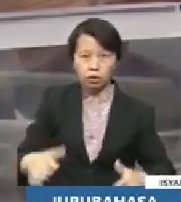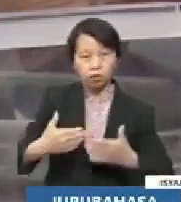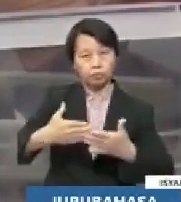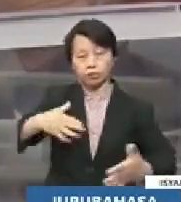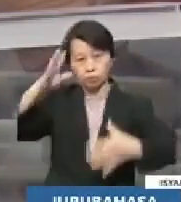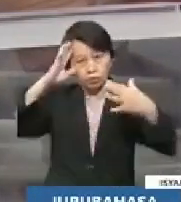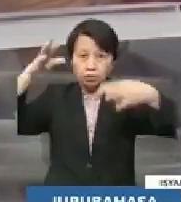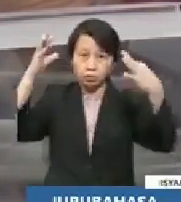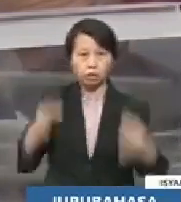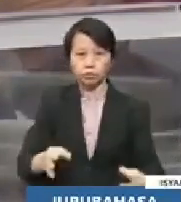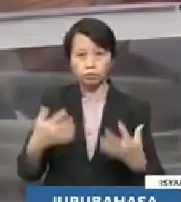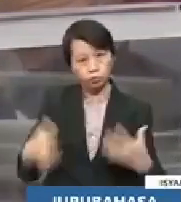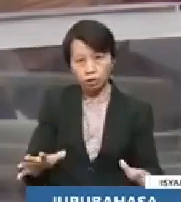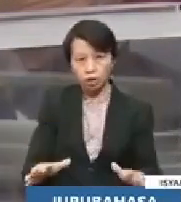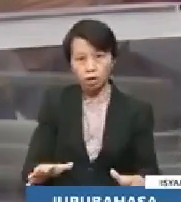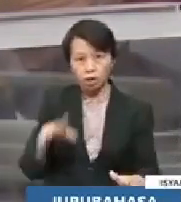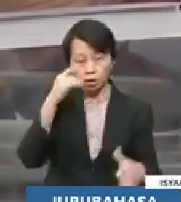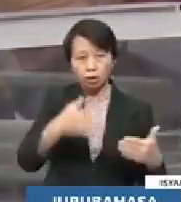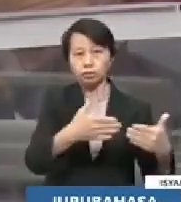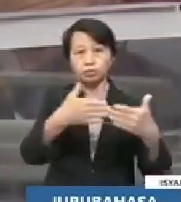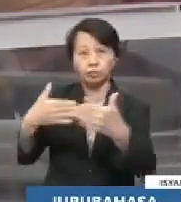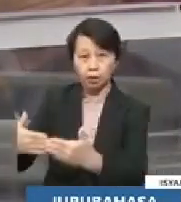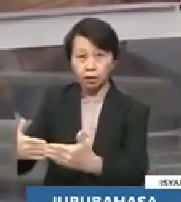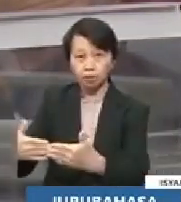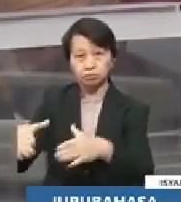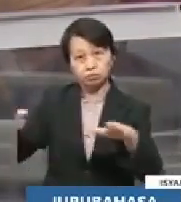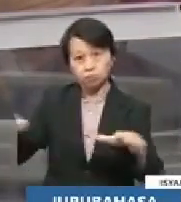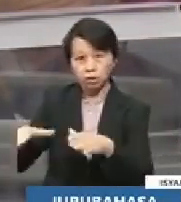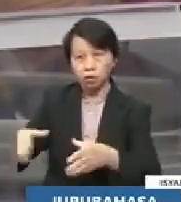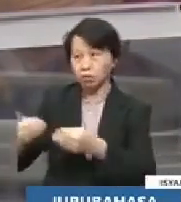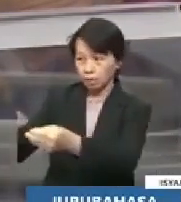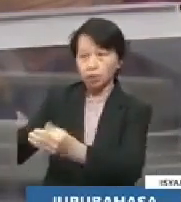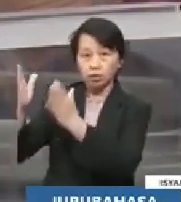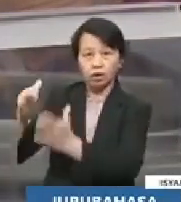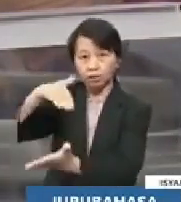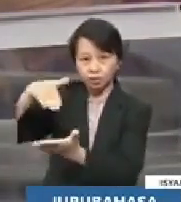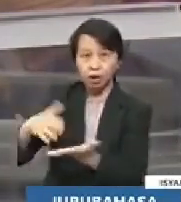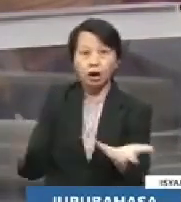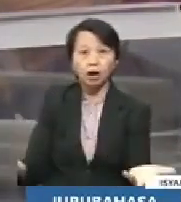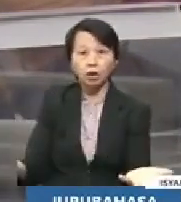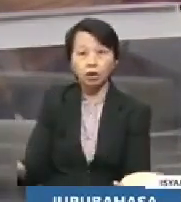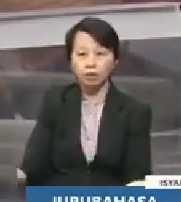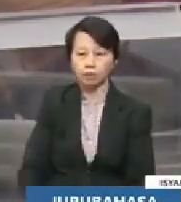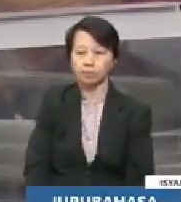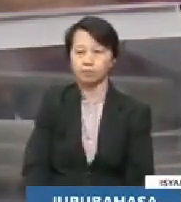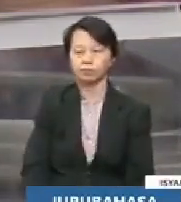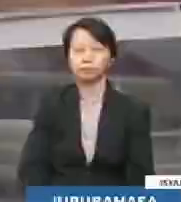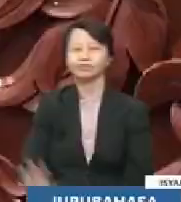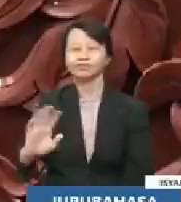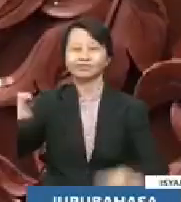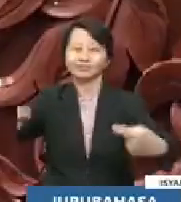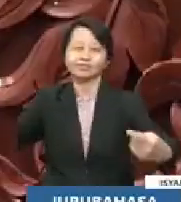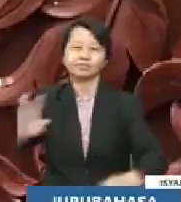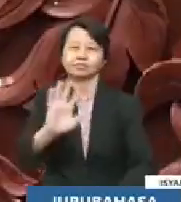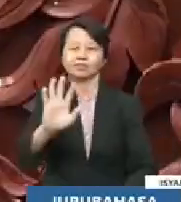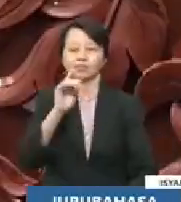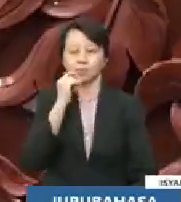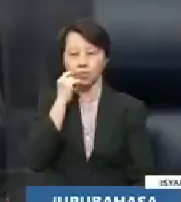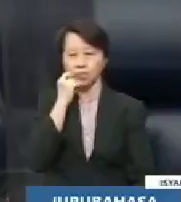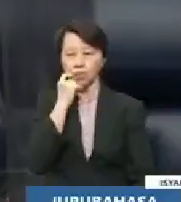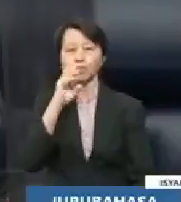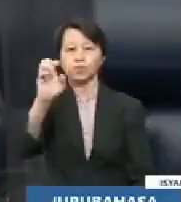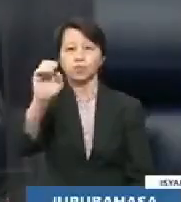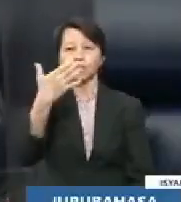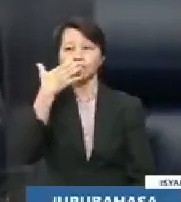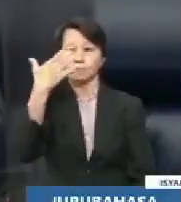membuat keputusan untuk Mbak melanjutkan the pelaksanaan program ini Dan Kasih Jangan berdebat Wetan